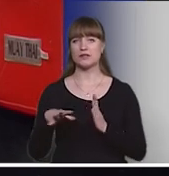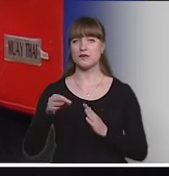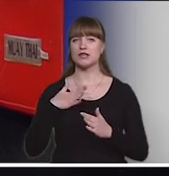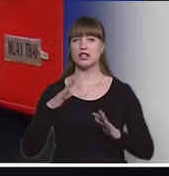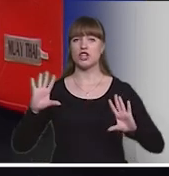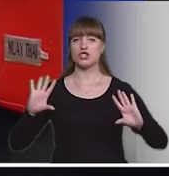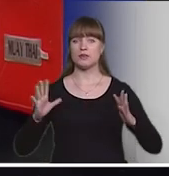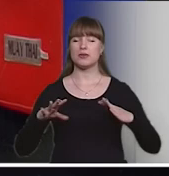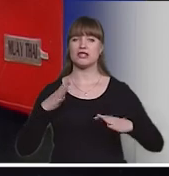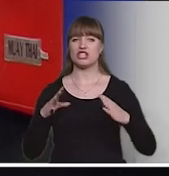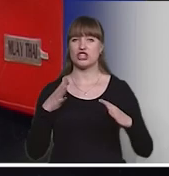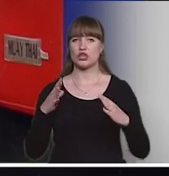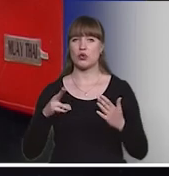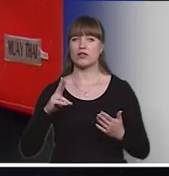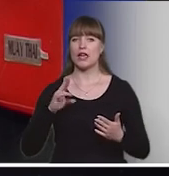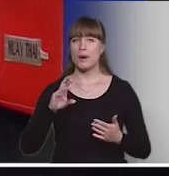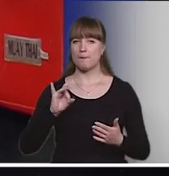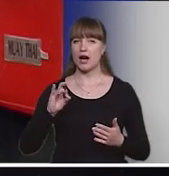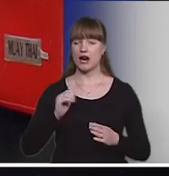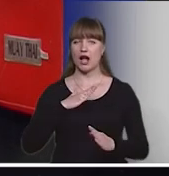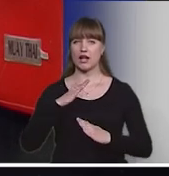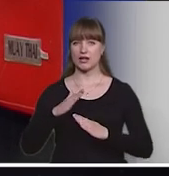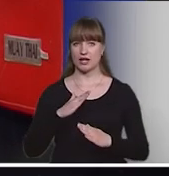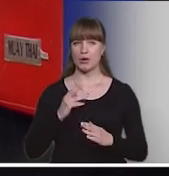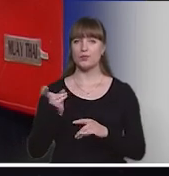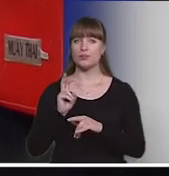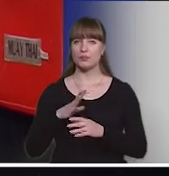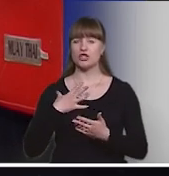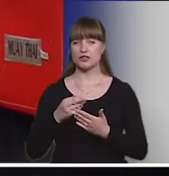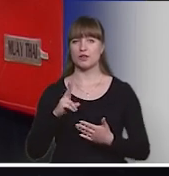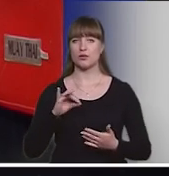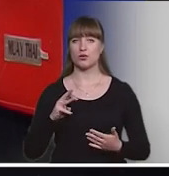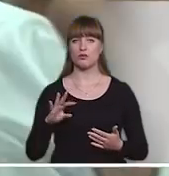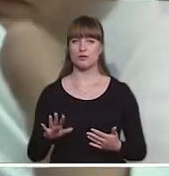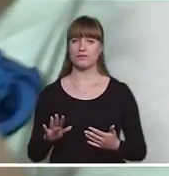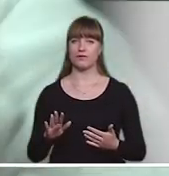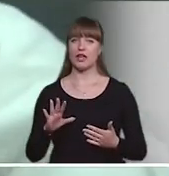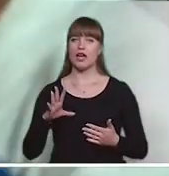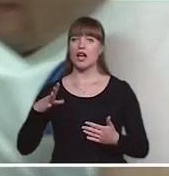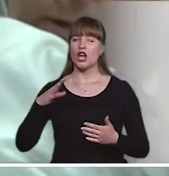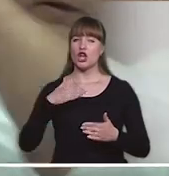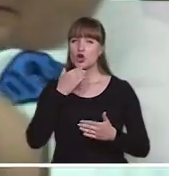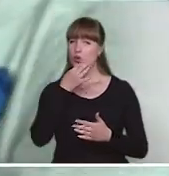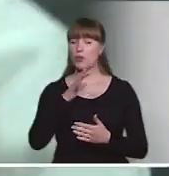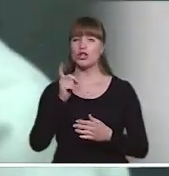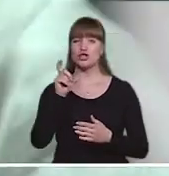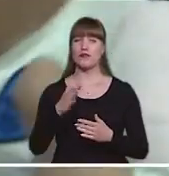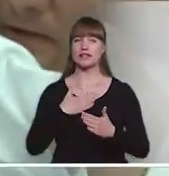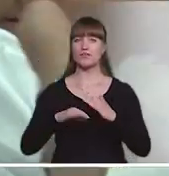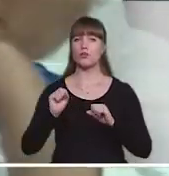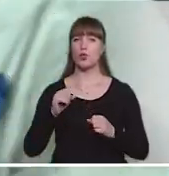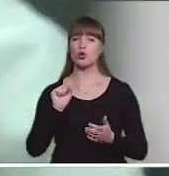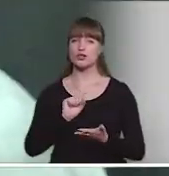все наши моменты тренировок по пара-карате, мы к ним пришли своим умом. Любой человек с инвалидностью